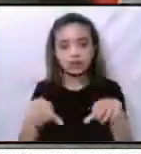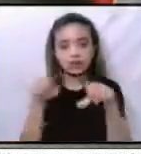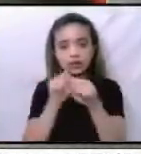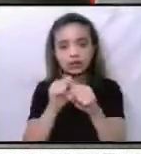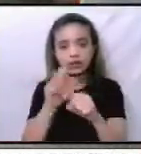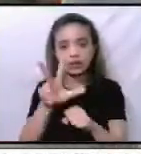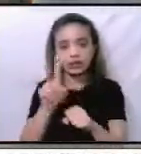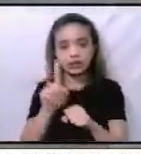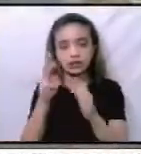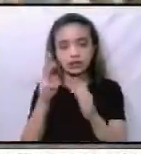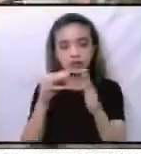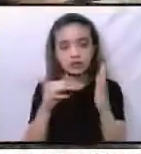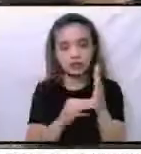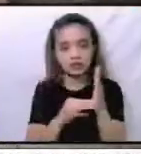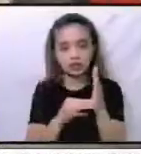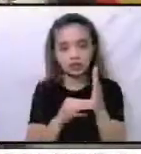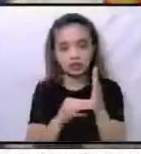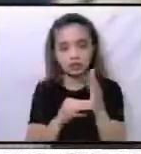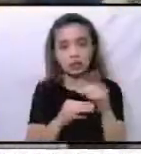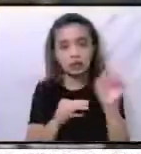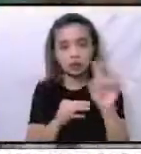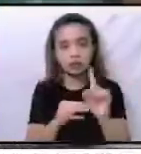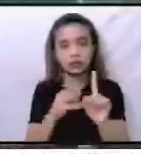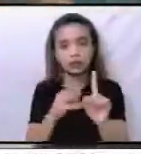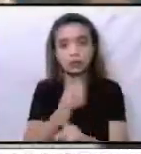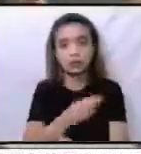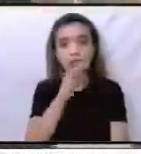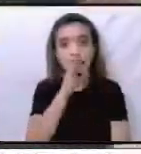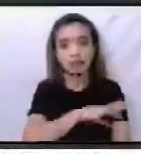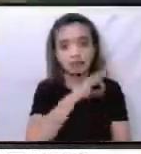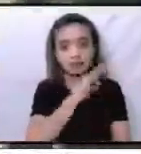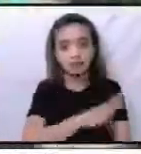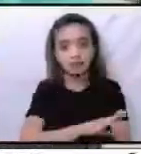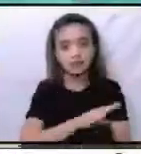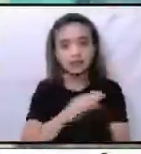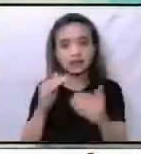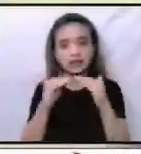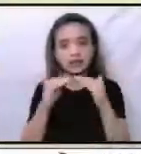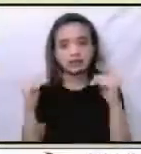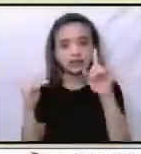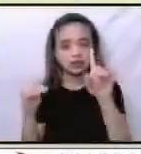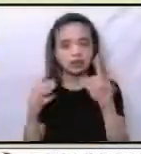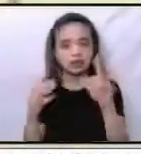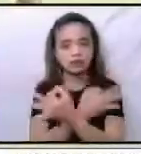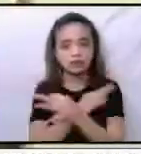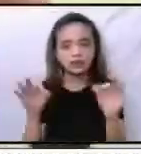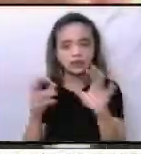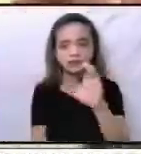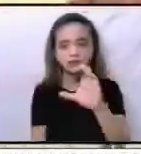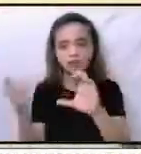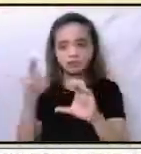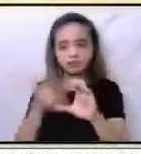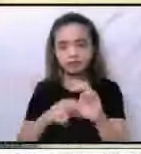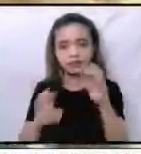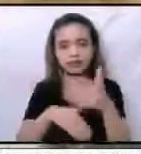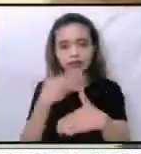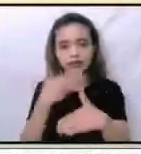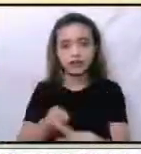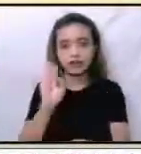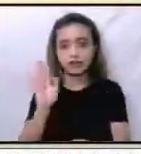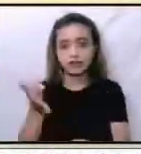million ang nakinabang sa Phase 1 ng libreng sakay, habang pumapalo naman sa 40 million